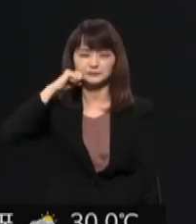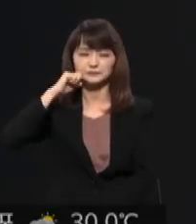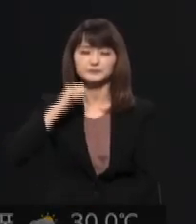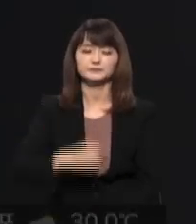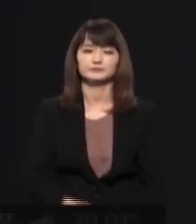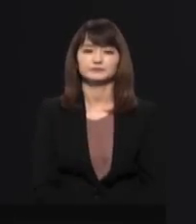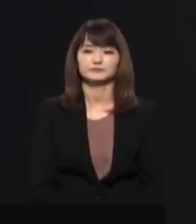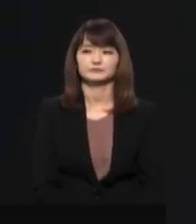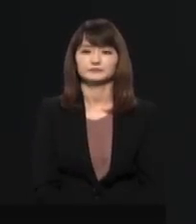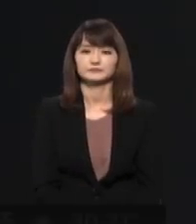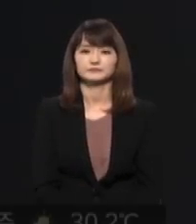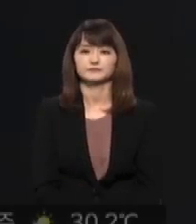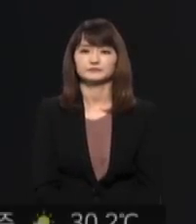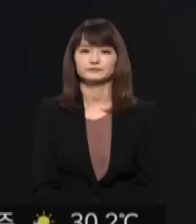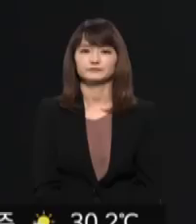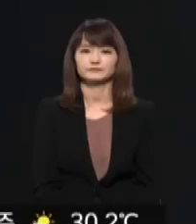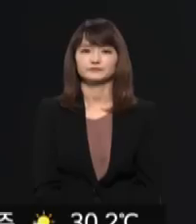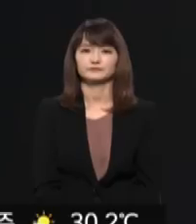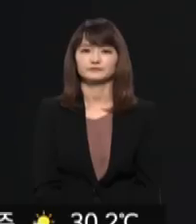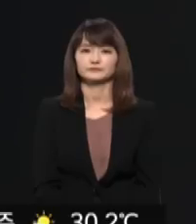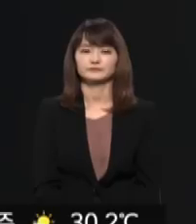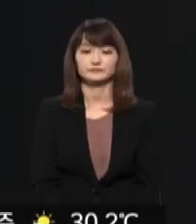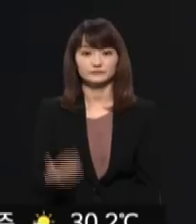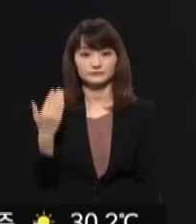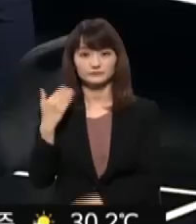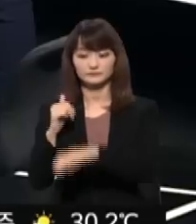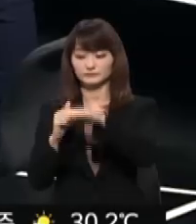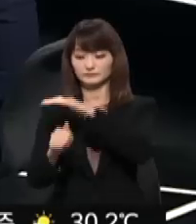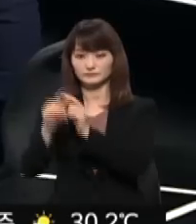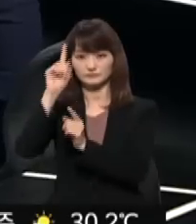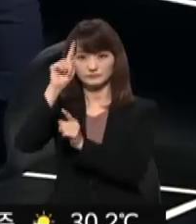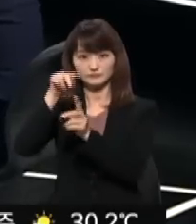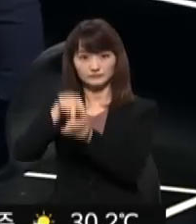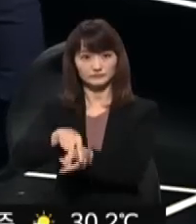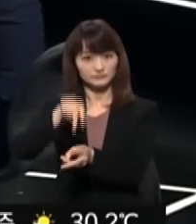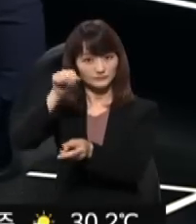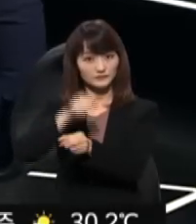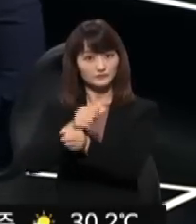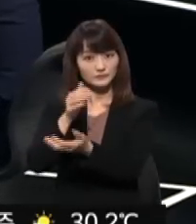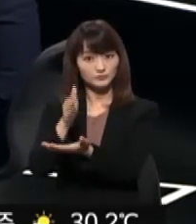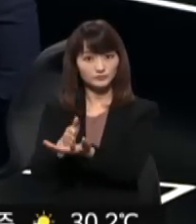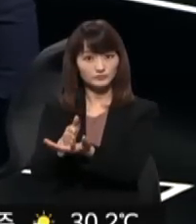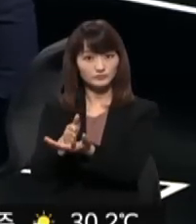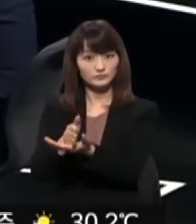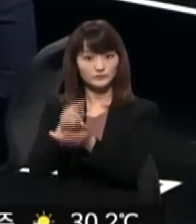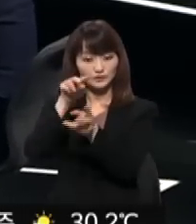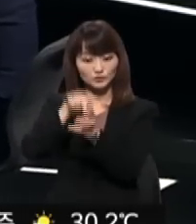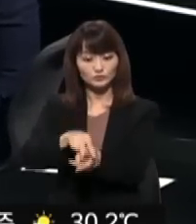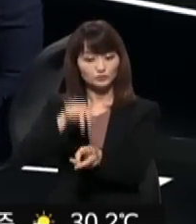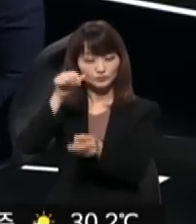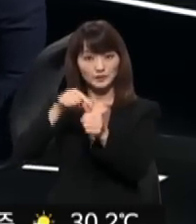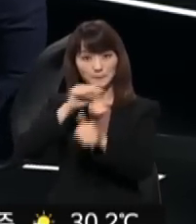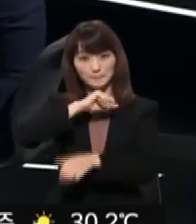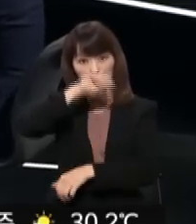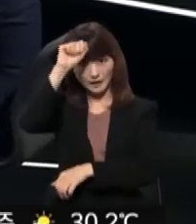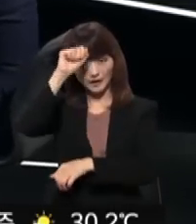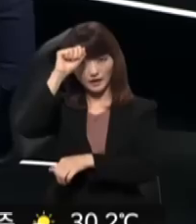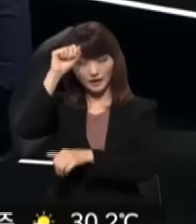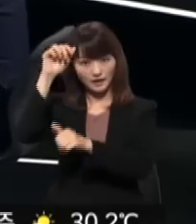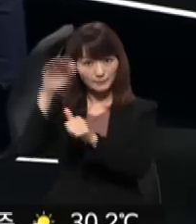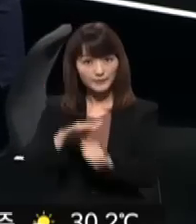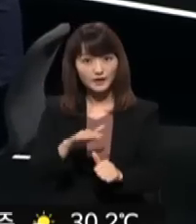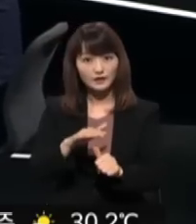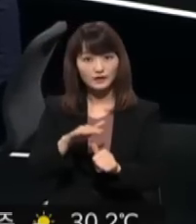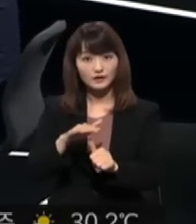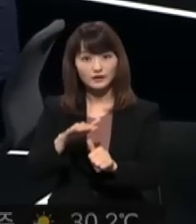사실은 뭐 이준석 대표 전 대표가 출마할 수 있느냐 없느냐 출마하면 당선되느냐 혹은 뭐 안 되느냐